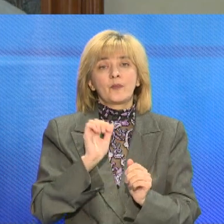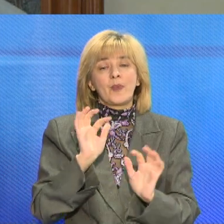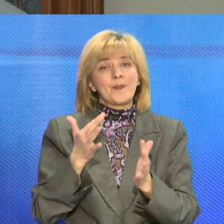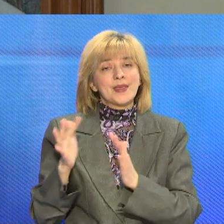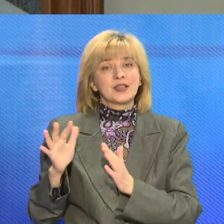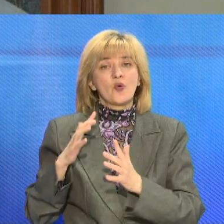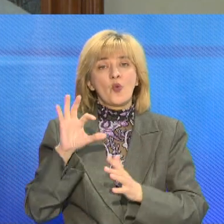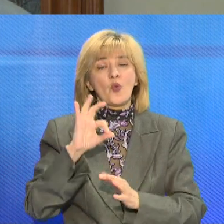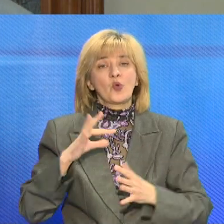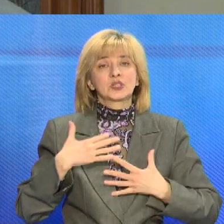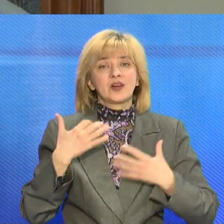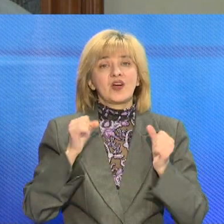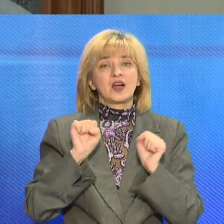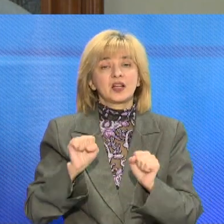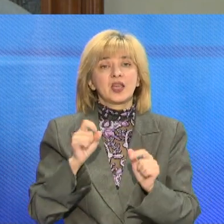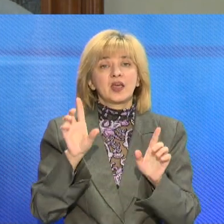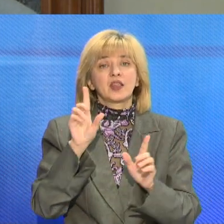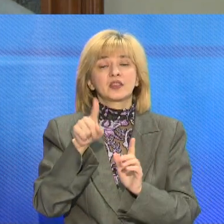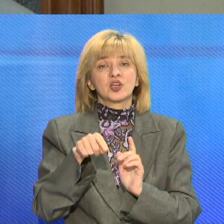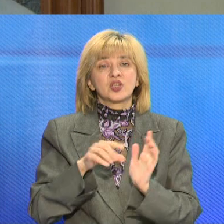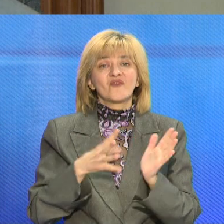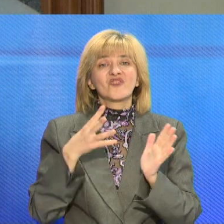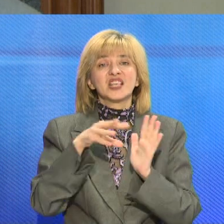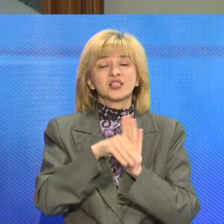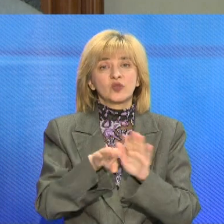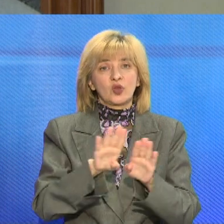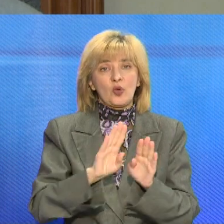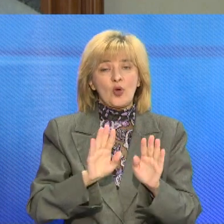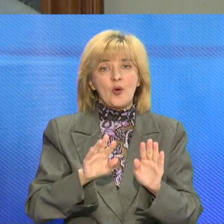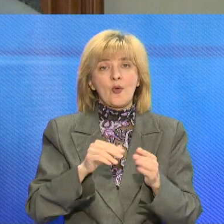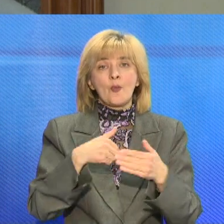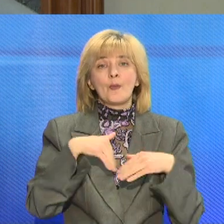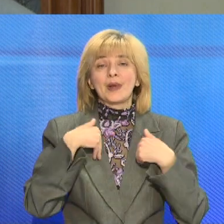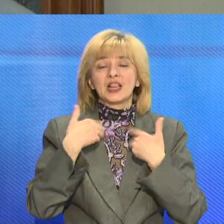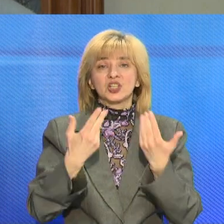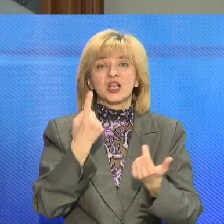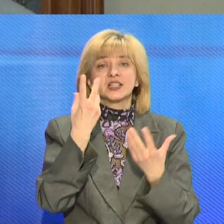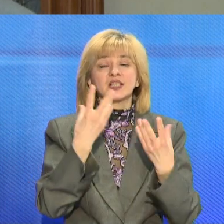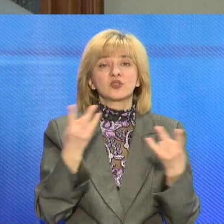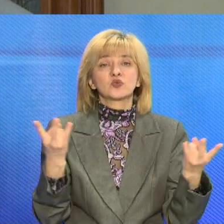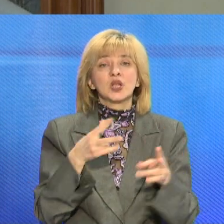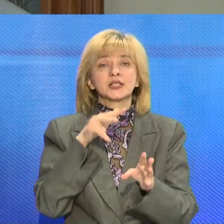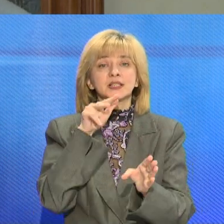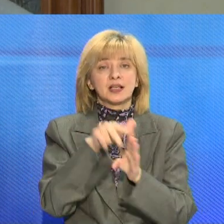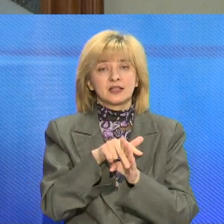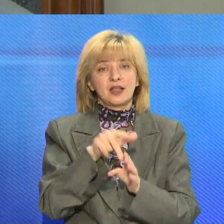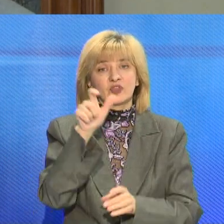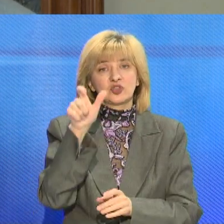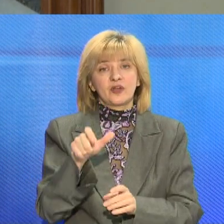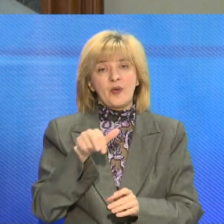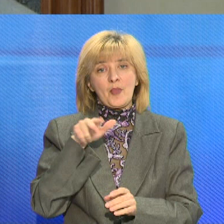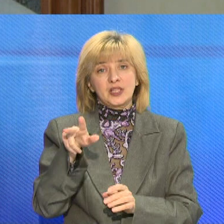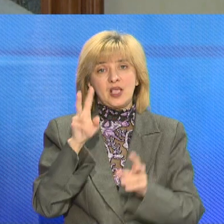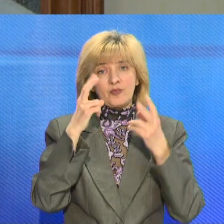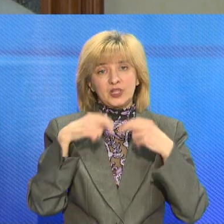предложение, один день нужно заставить человека пойти обследовать свое здоровье, потому что, конечно,